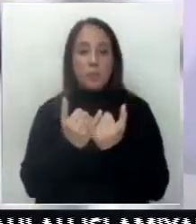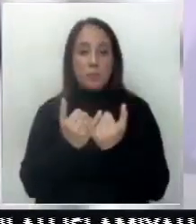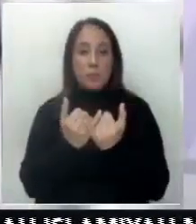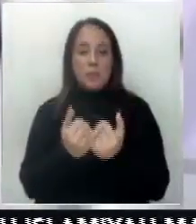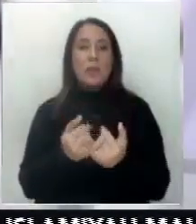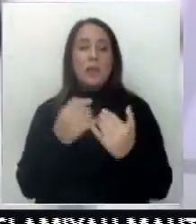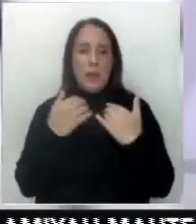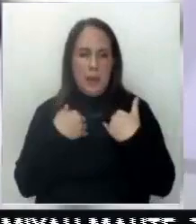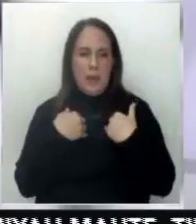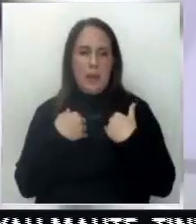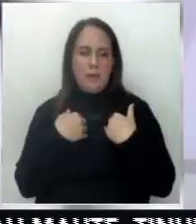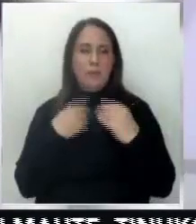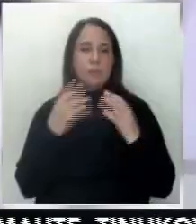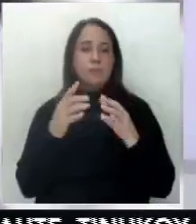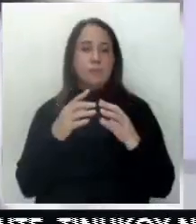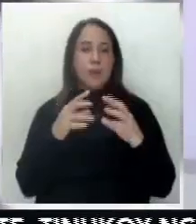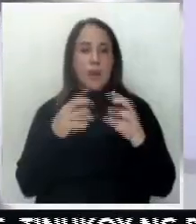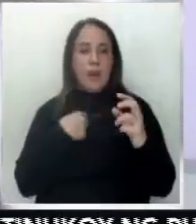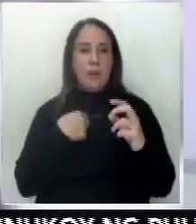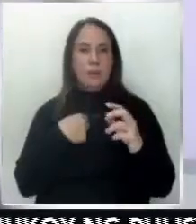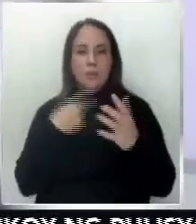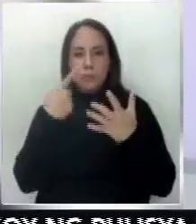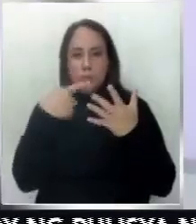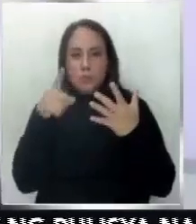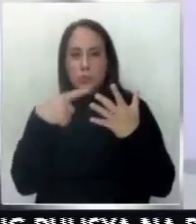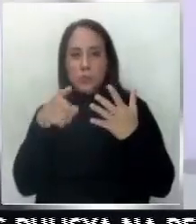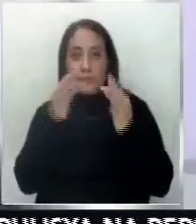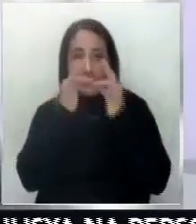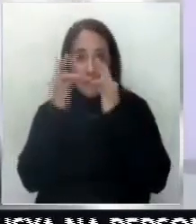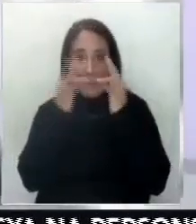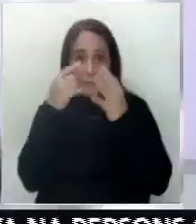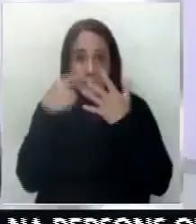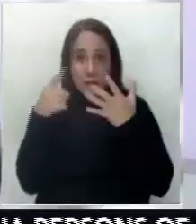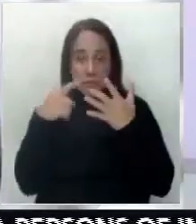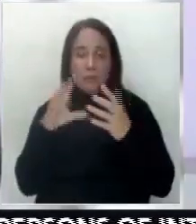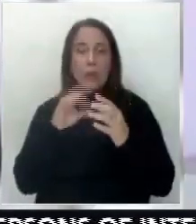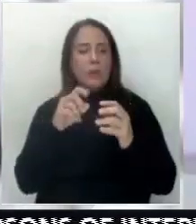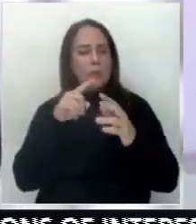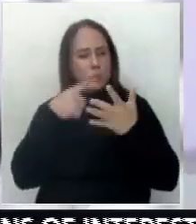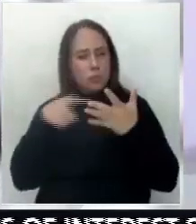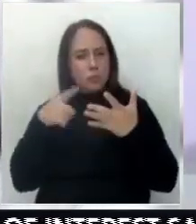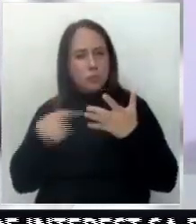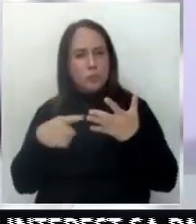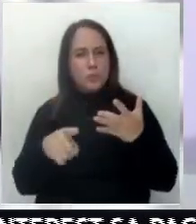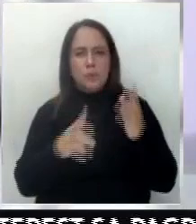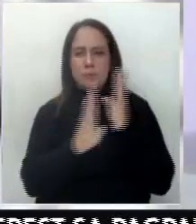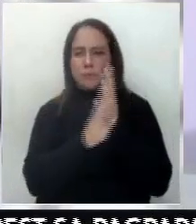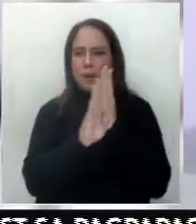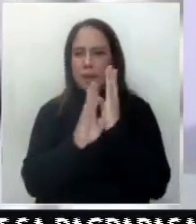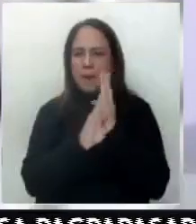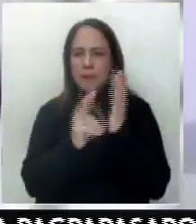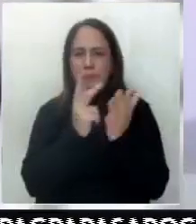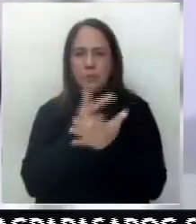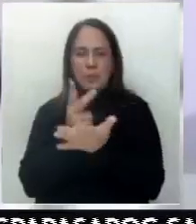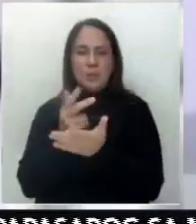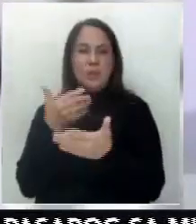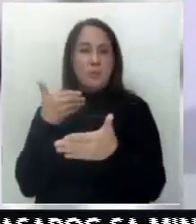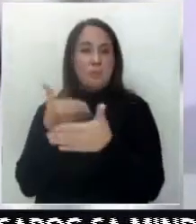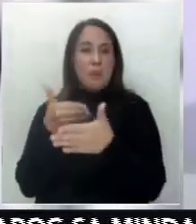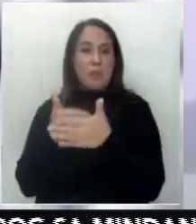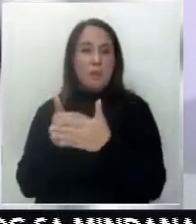rin na ang ahensya ng random drug test at inspeksyon sa iba't ibang bus terminal ngayong papalapit ang